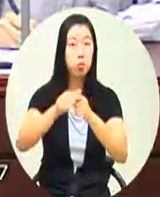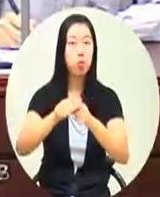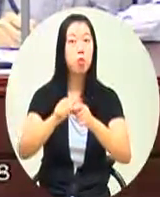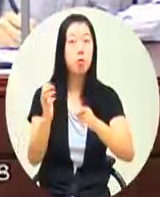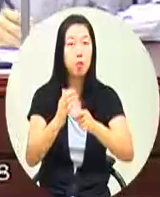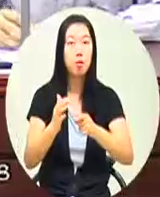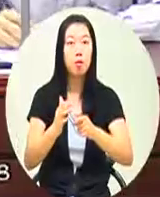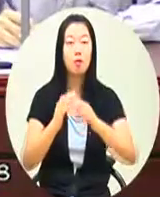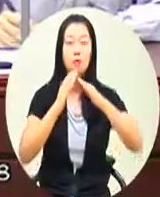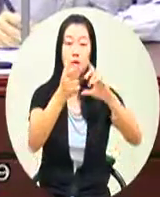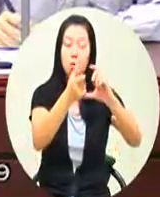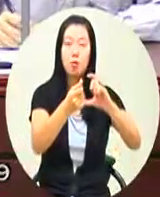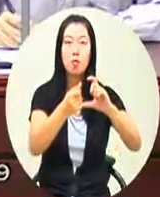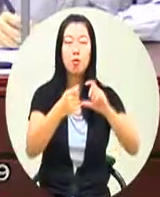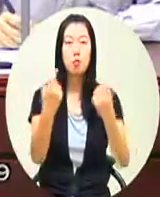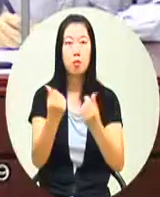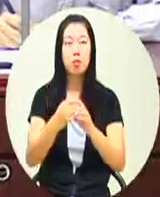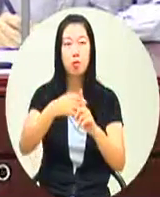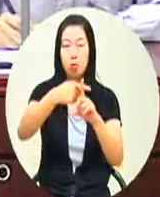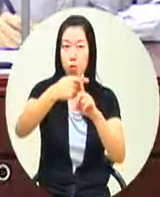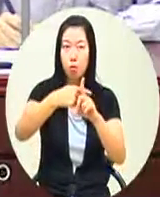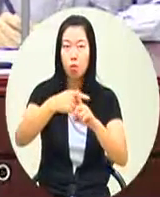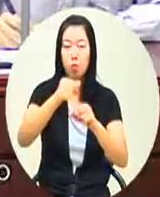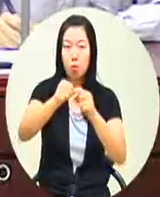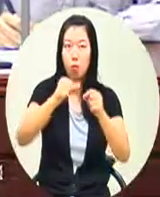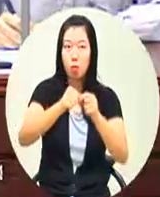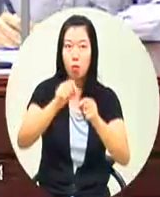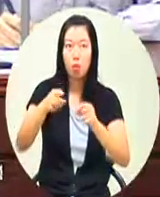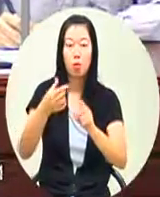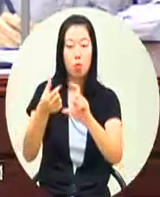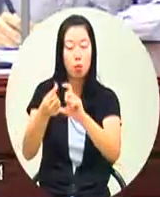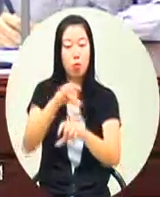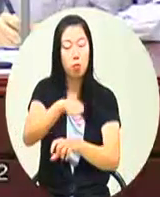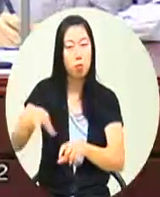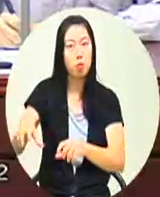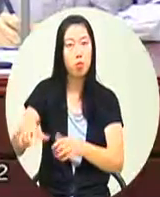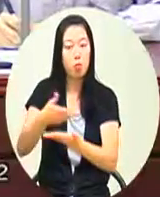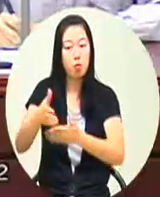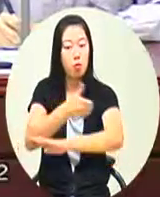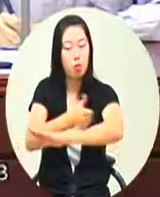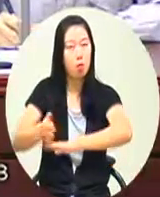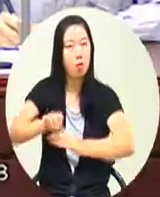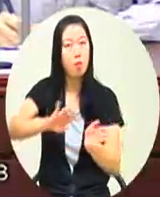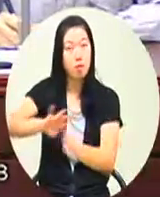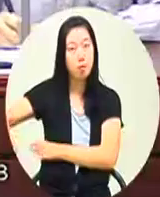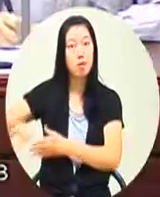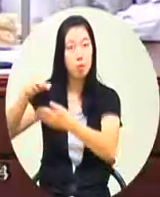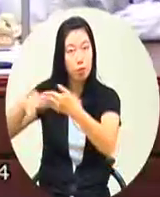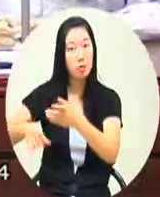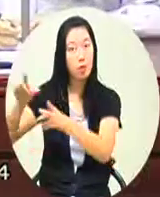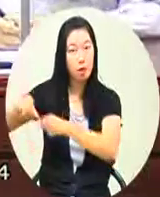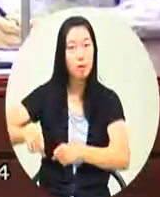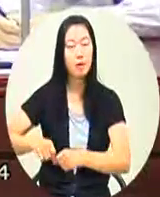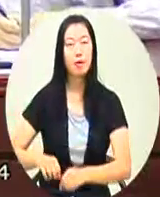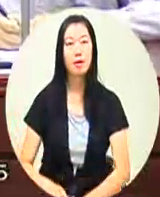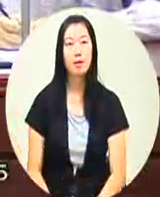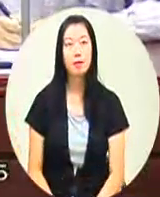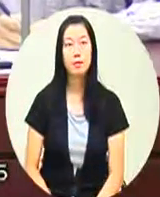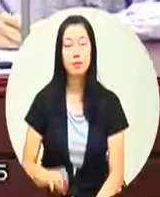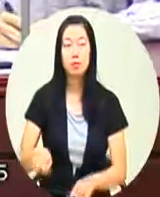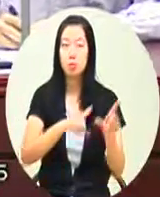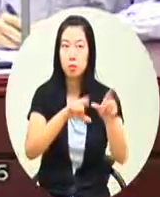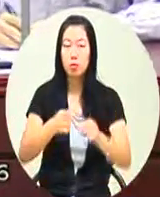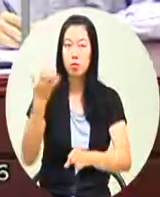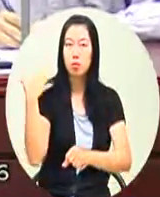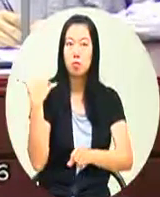市区的部分是五年，那区域排水它有另外一个标准。那这个五年表示说它的降雨频率是依照过去统